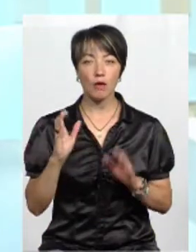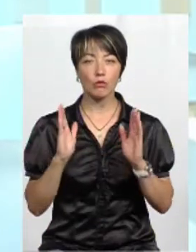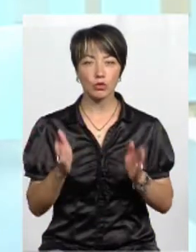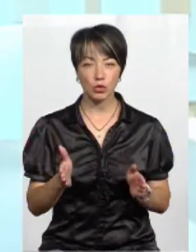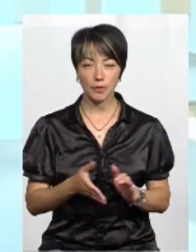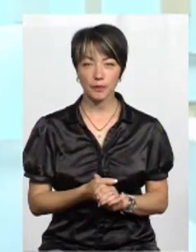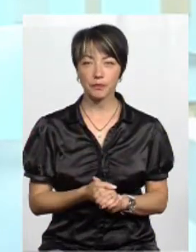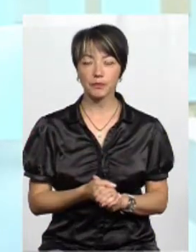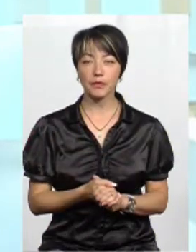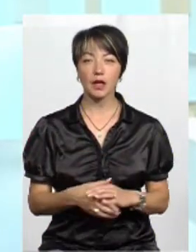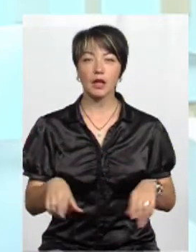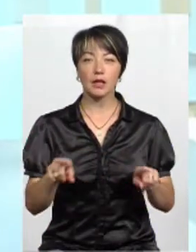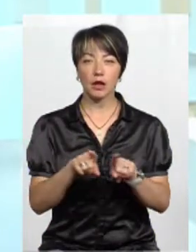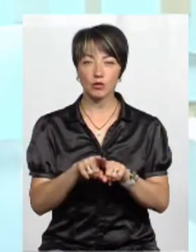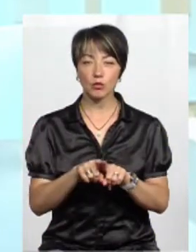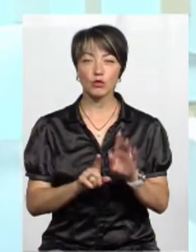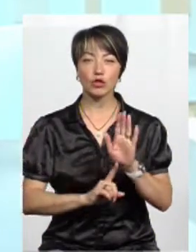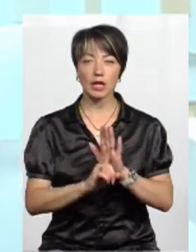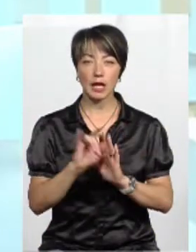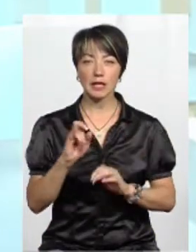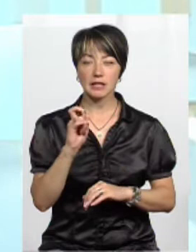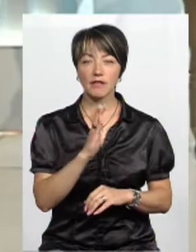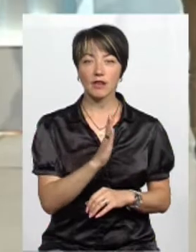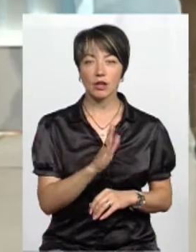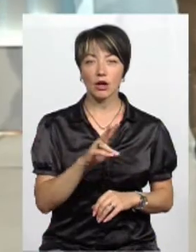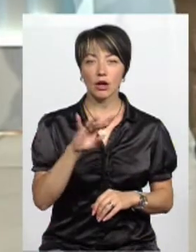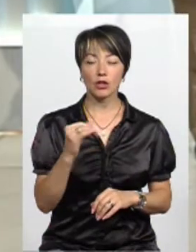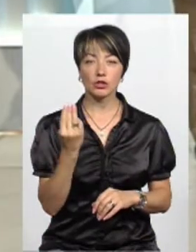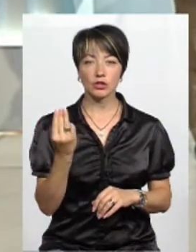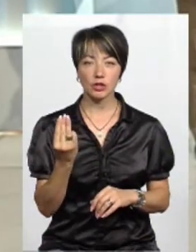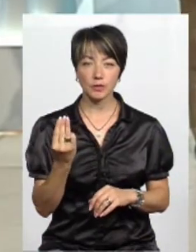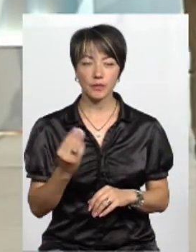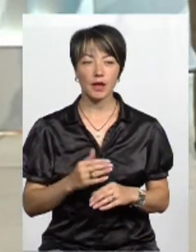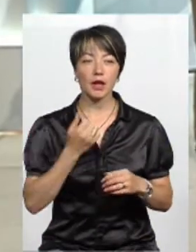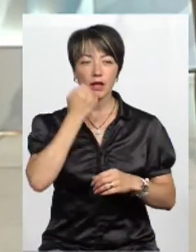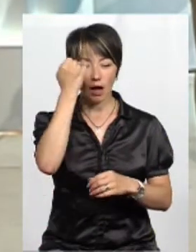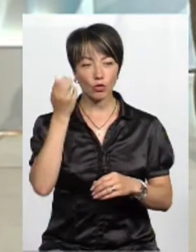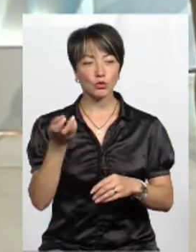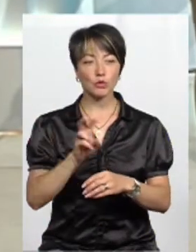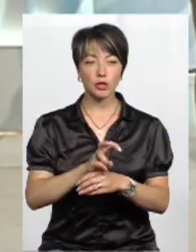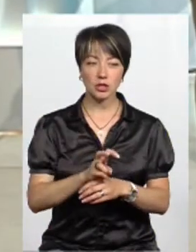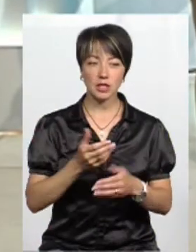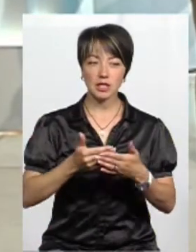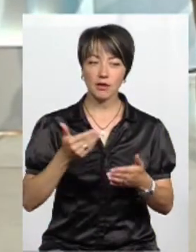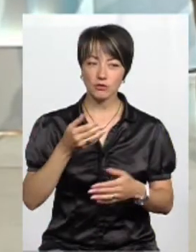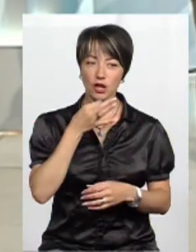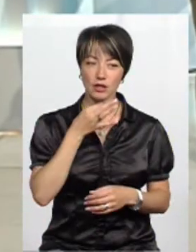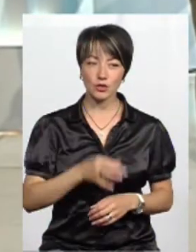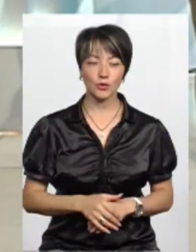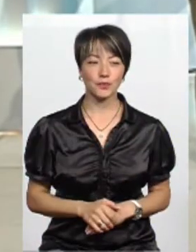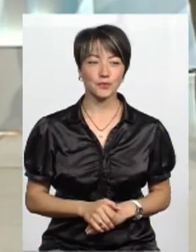буде. Тож починаємо із Віктора Кліща. Дякую, що прийшли завчасно.